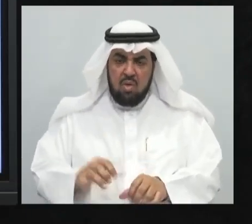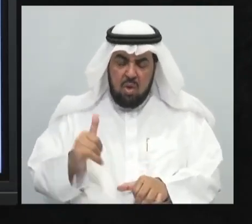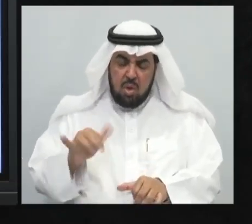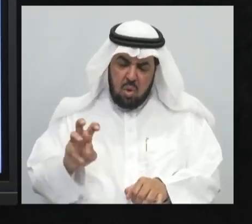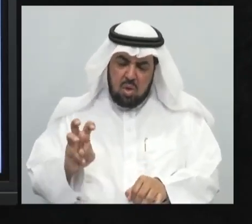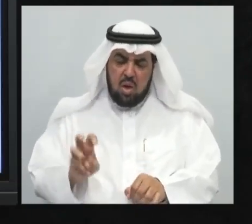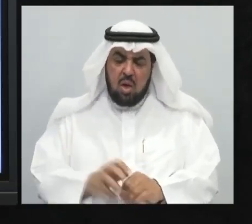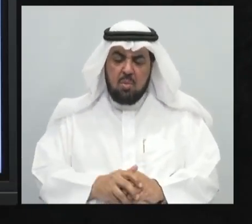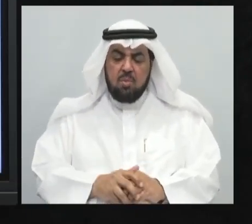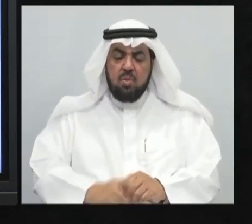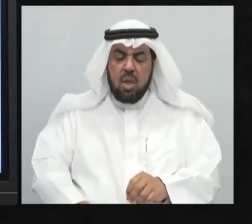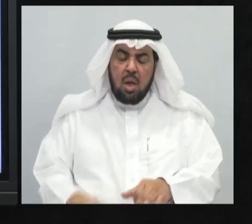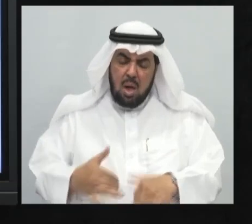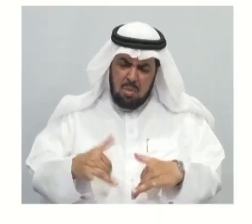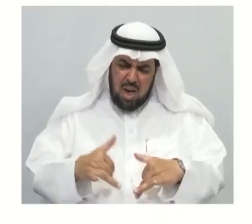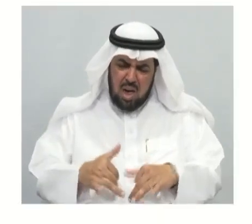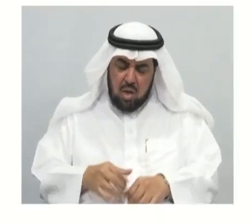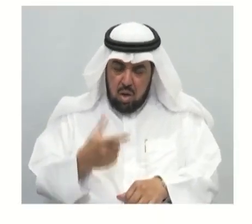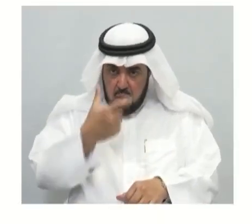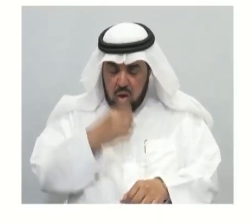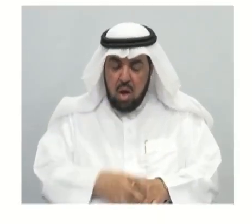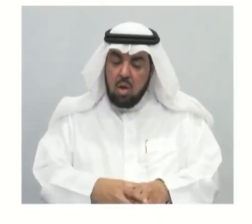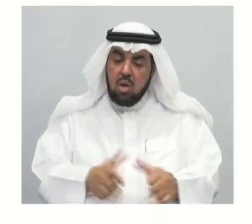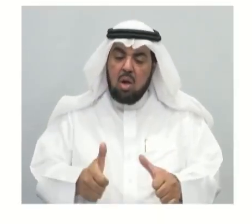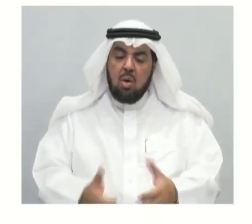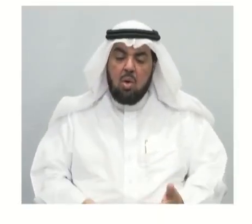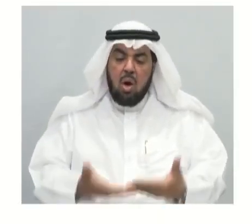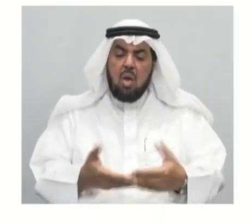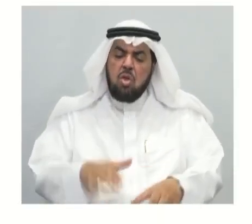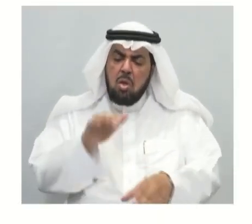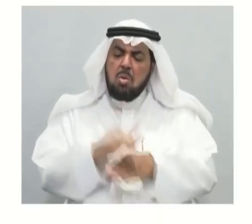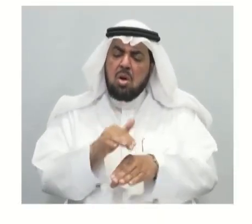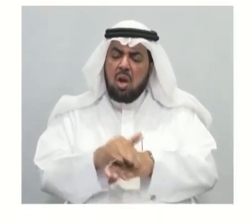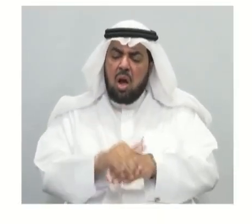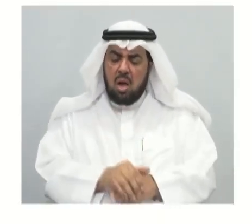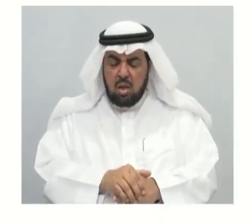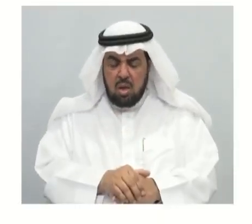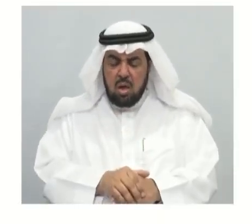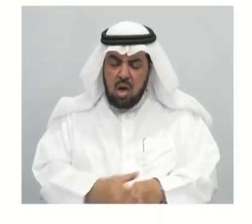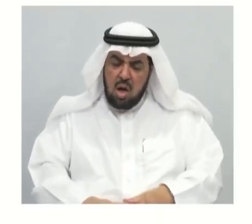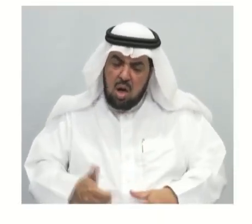او الشركه ولكن من خلال هذه النظريات نستطيع ان نقدم اقتراحات